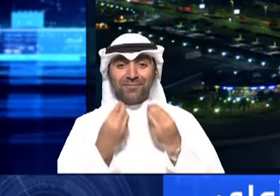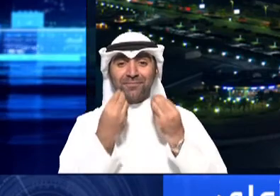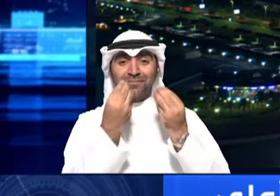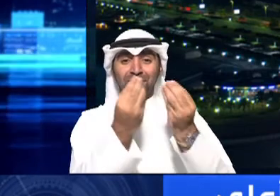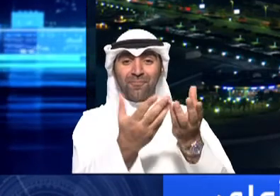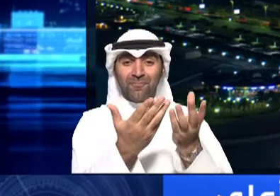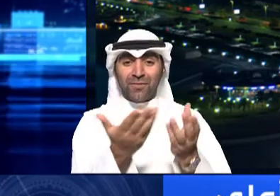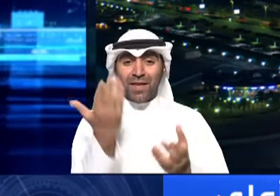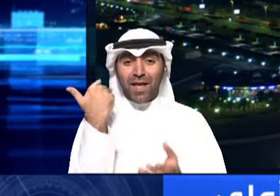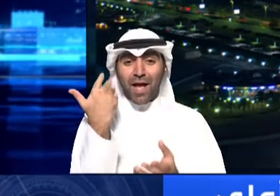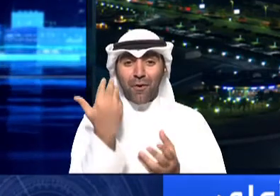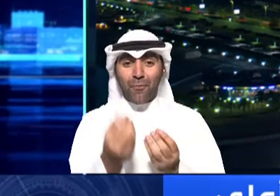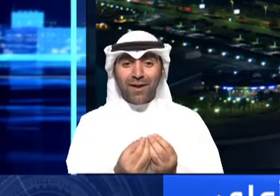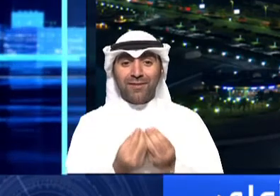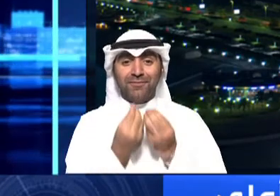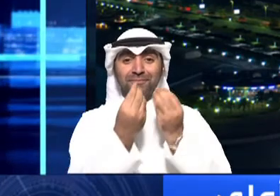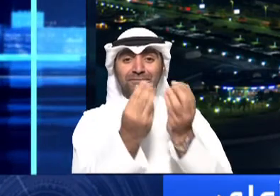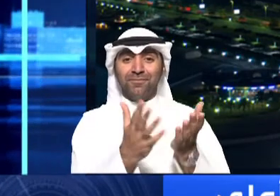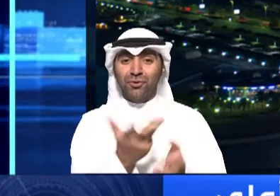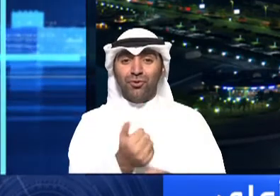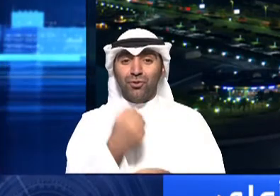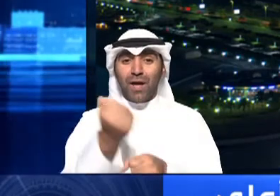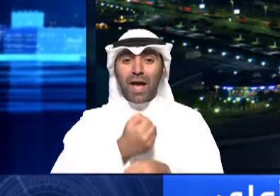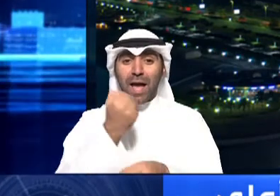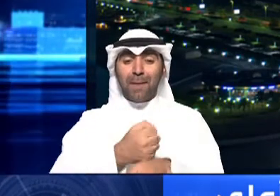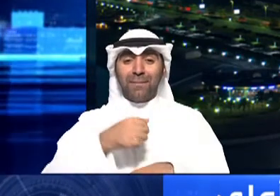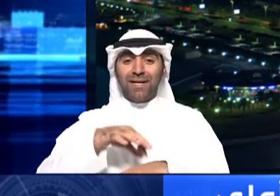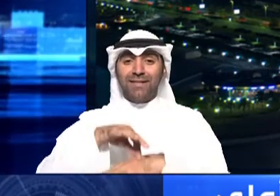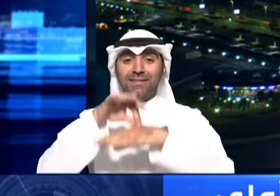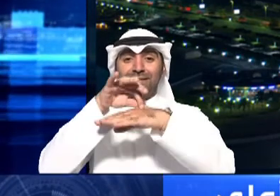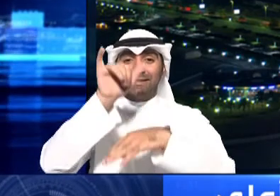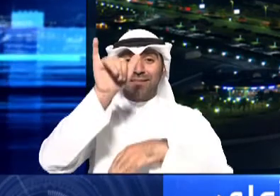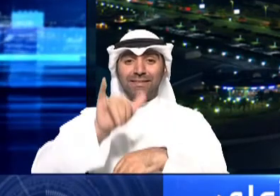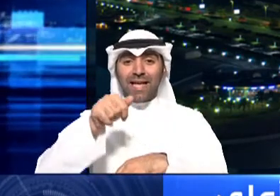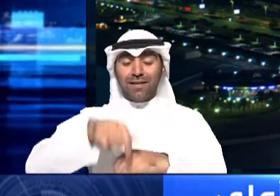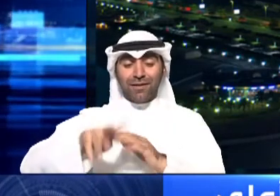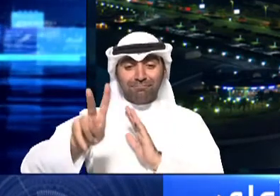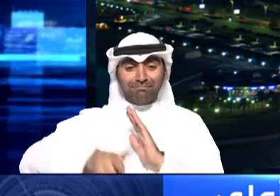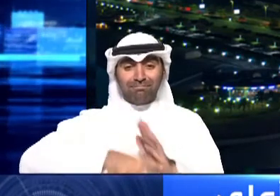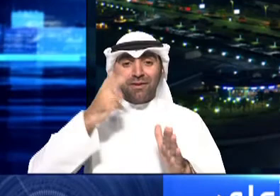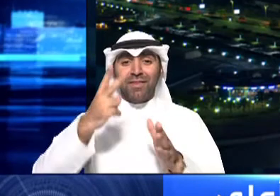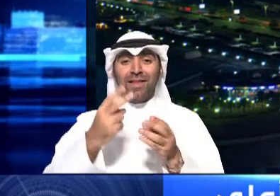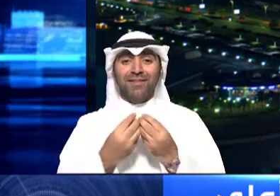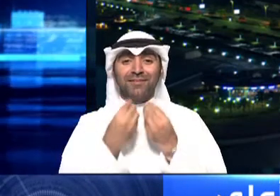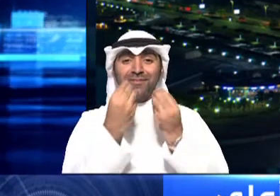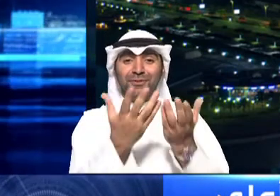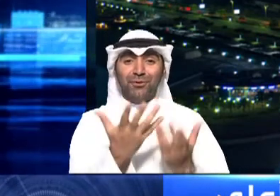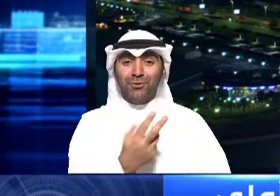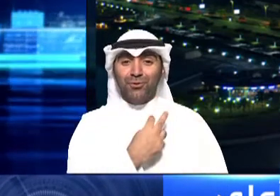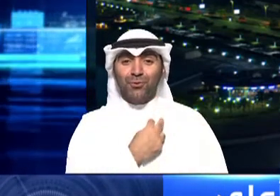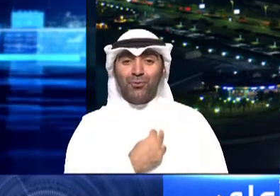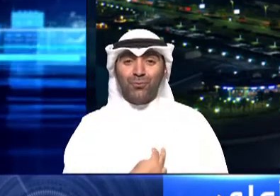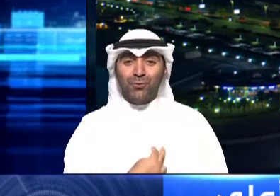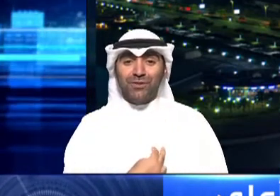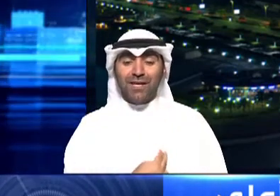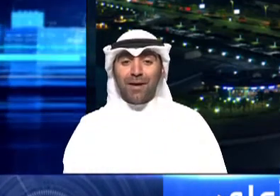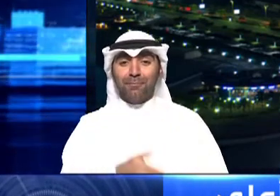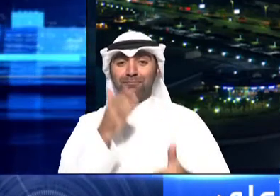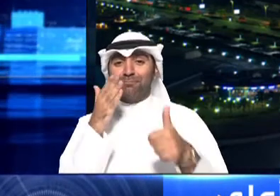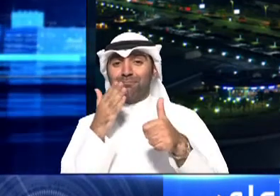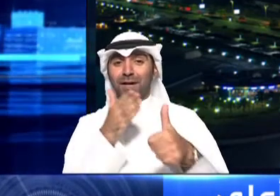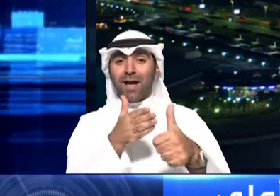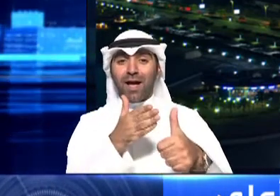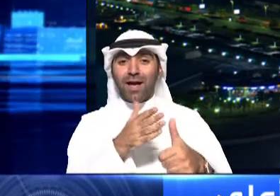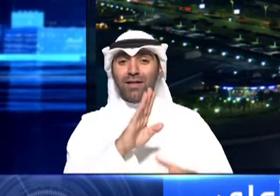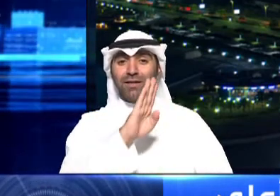كقائد إنساني، وهو لقب فريد من نوعه وأممي. والآن هذا الوسام، وسام الاستحقاق العسكري